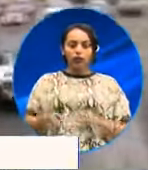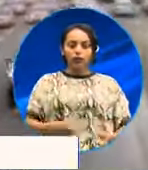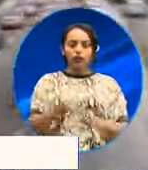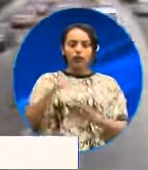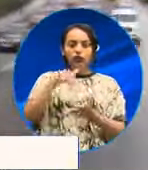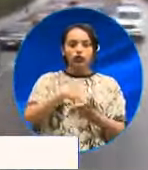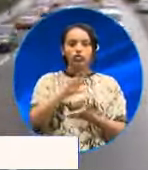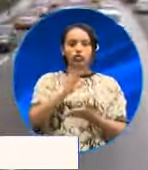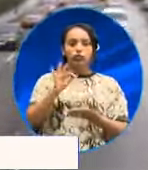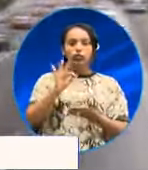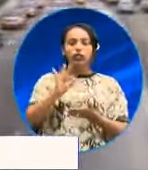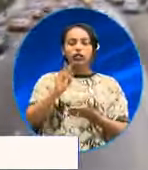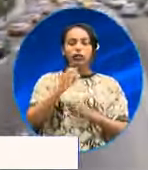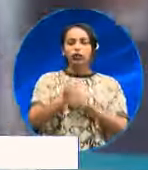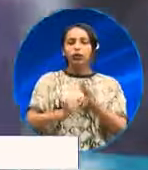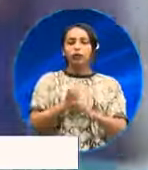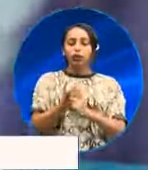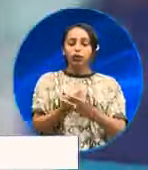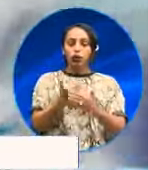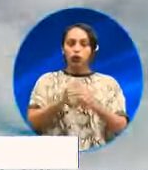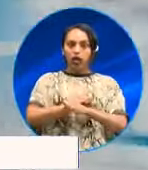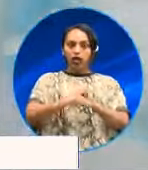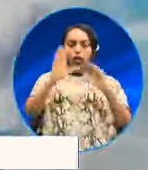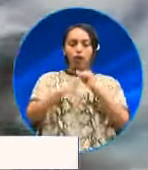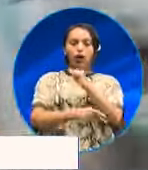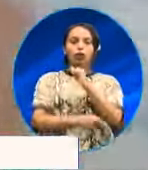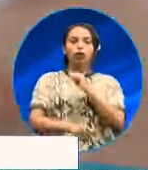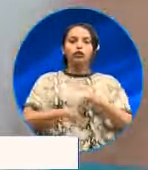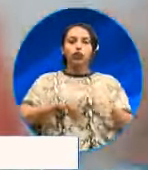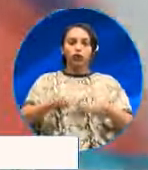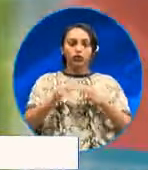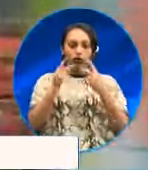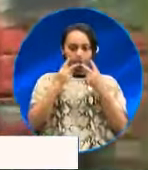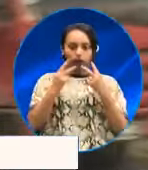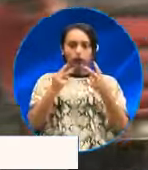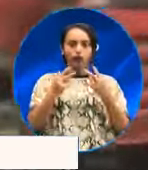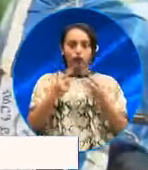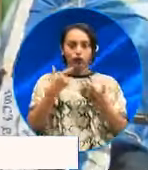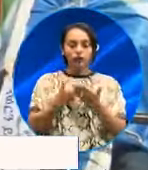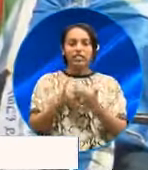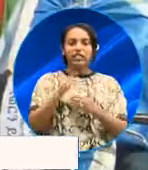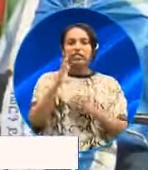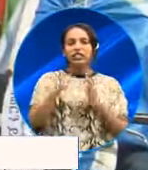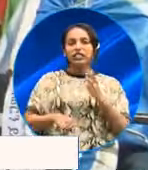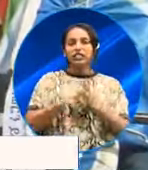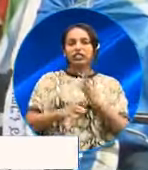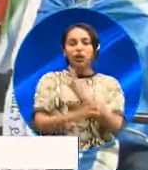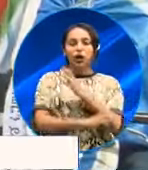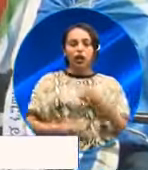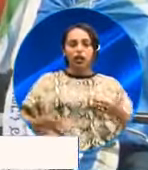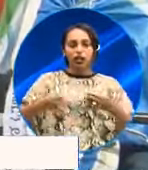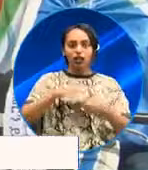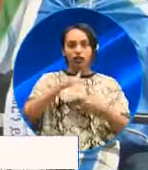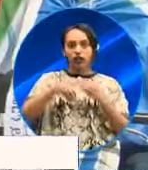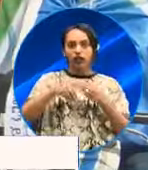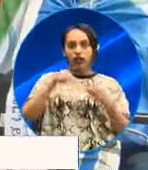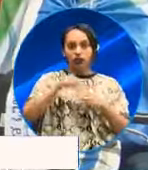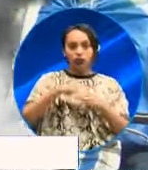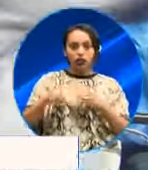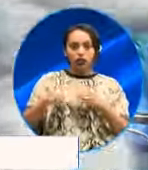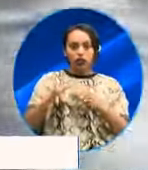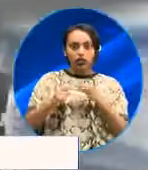ጎዳናዎች ከ1997 ዓመተ ምህረት ወዲህ ደማቅ ፖለቲካዊ እንቅስቃሴ ተስተዋለባቸው በዚህ በ6ኛው ሀገር አቀፍ ጠቅላላ ምርጫ